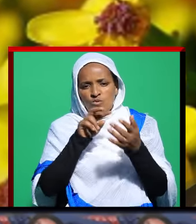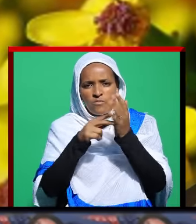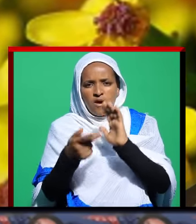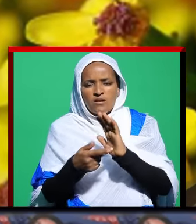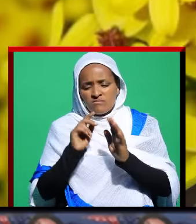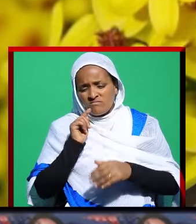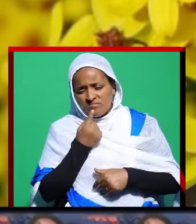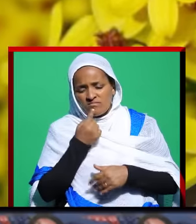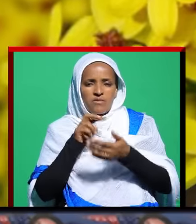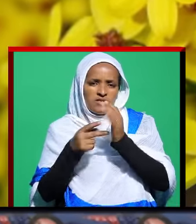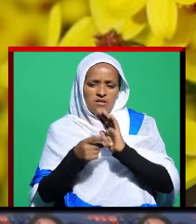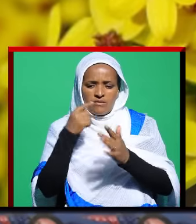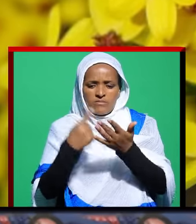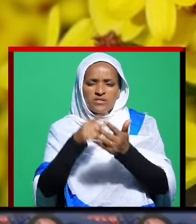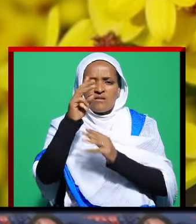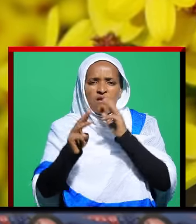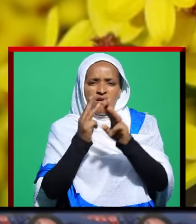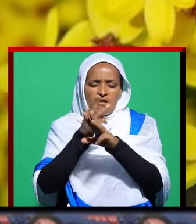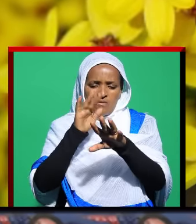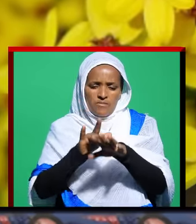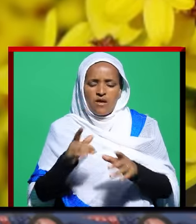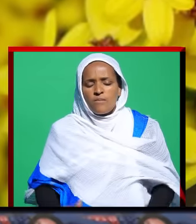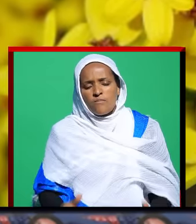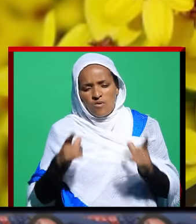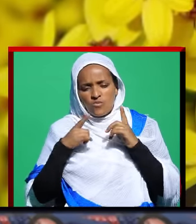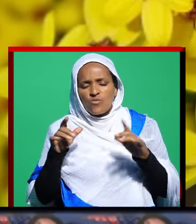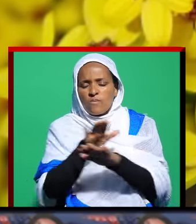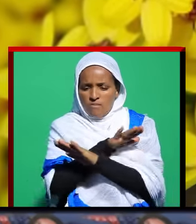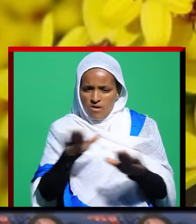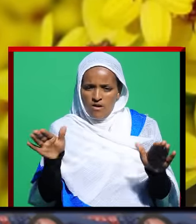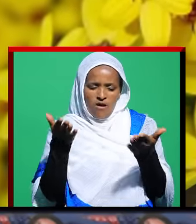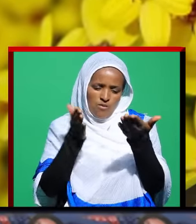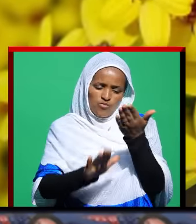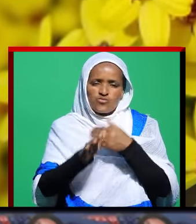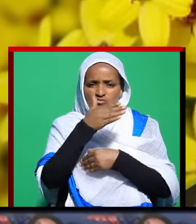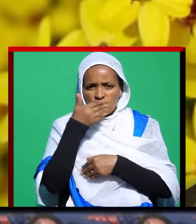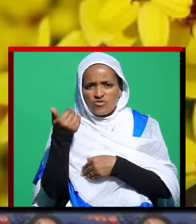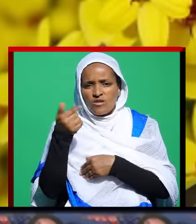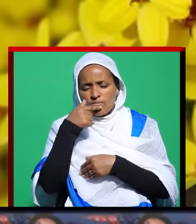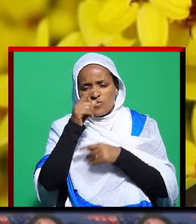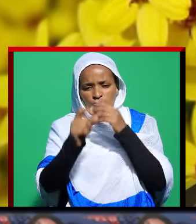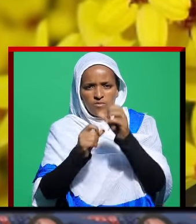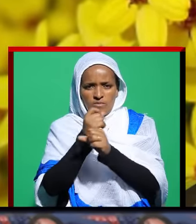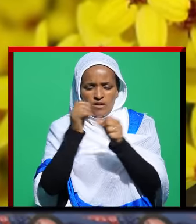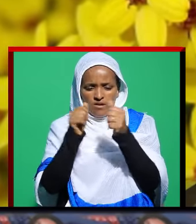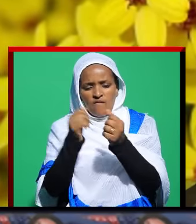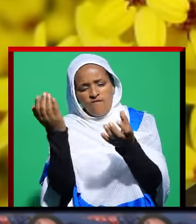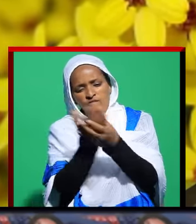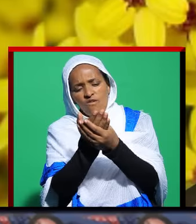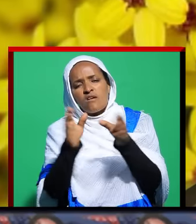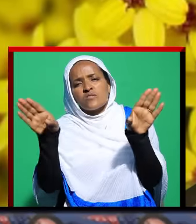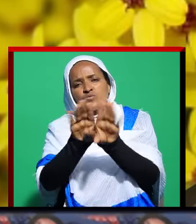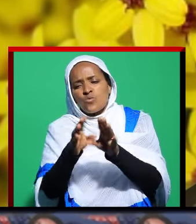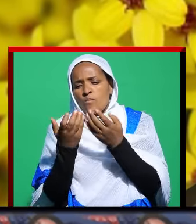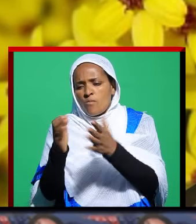እድሜ በቃኝ የሚሉ ተማረው አይደለም፣ በዚህ ዓለም ላይ መኖር በቃን ብንሄድ ይሻላል ብለው ከእድሜ ጋር በተገናኘ ፋይላቸውን